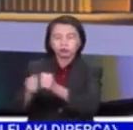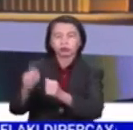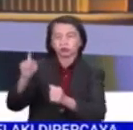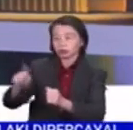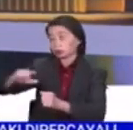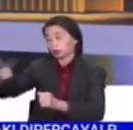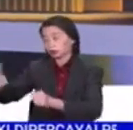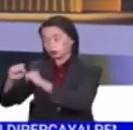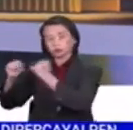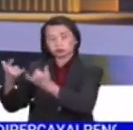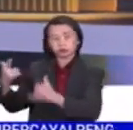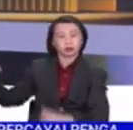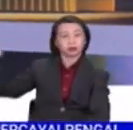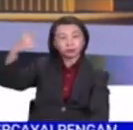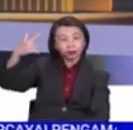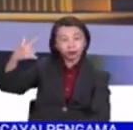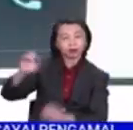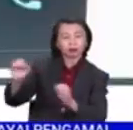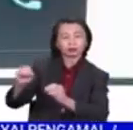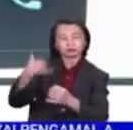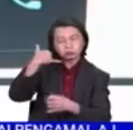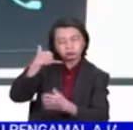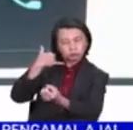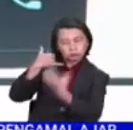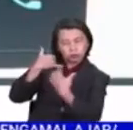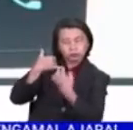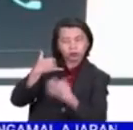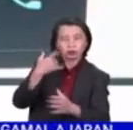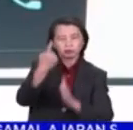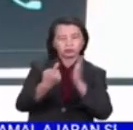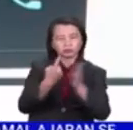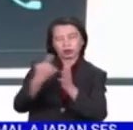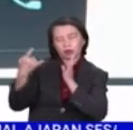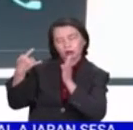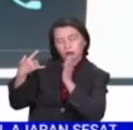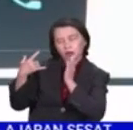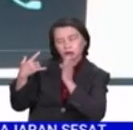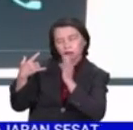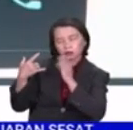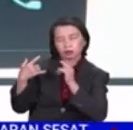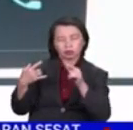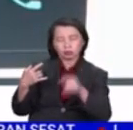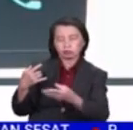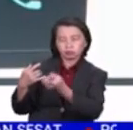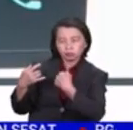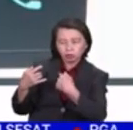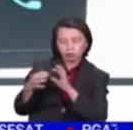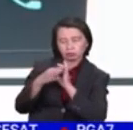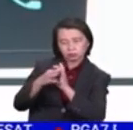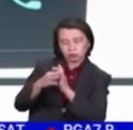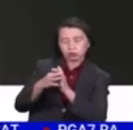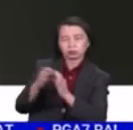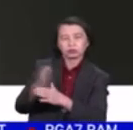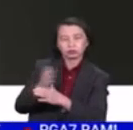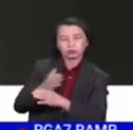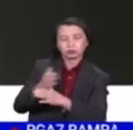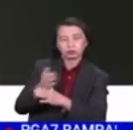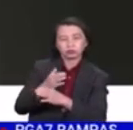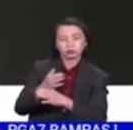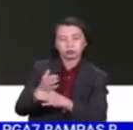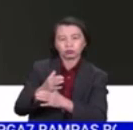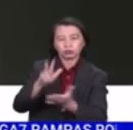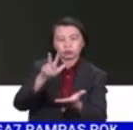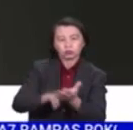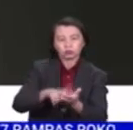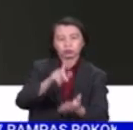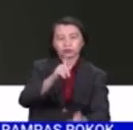sebuah syarikat penerbangan. Selepas hampir sejam perbualan, mangsa diminta memberi kerjasama untuk berkongsi kod